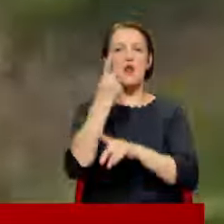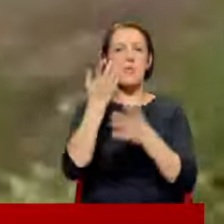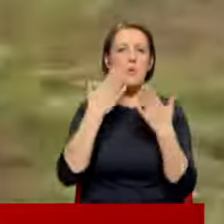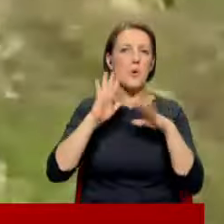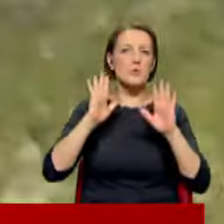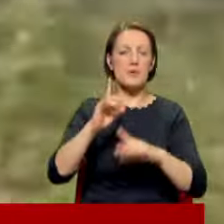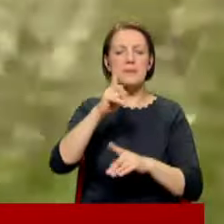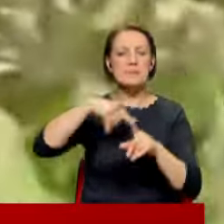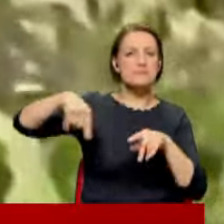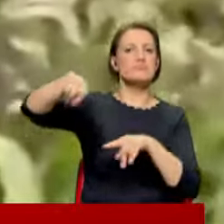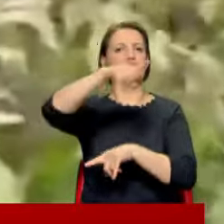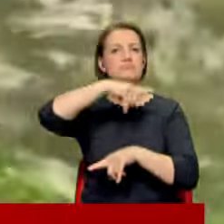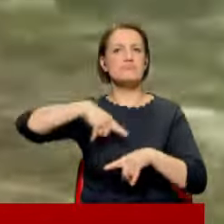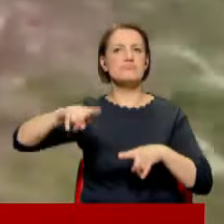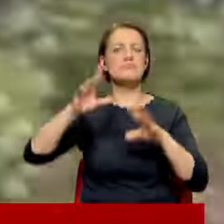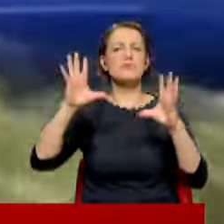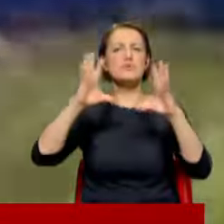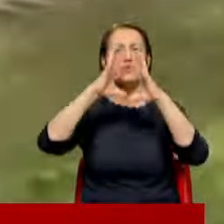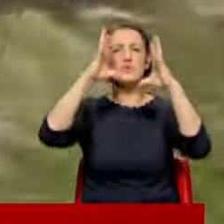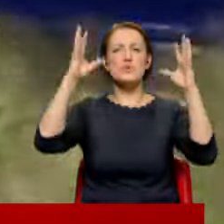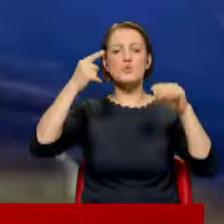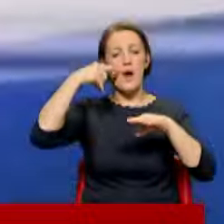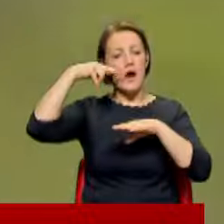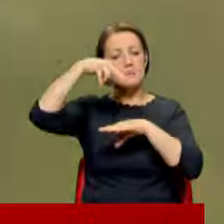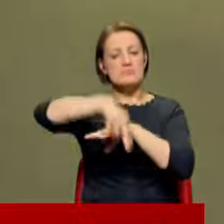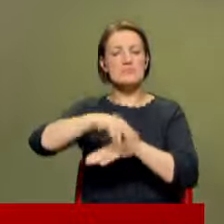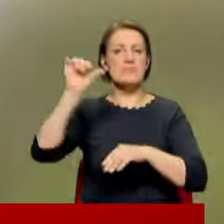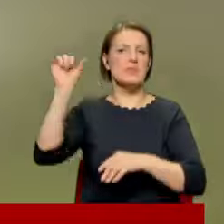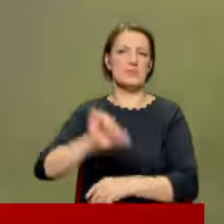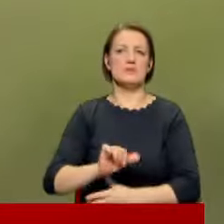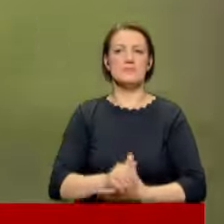dönüp birkaç tur attılar ama bulutlar nedeniyle aşağıyı göremediler. Ya